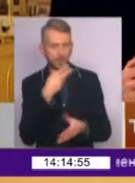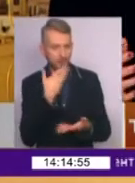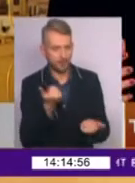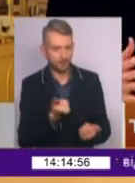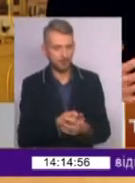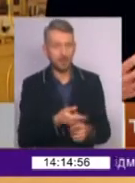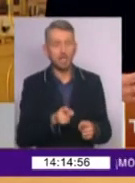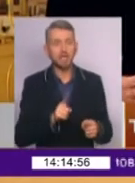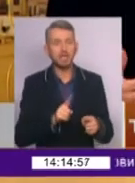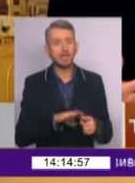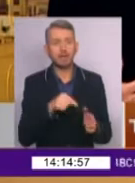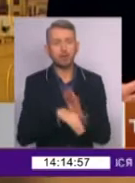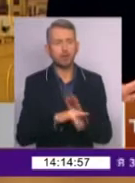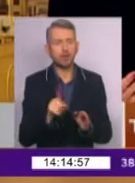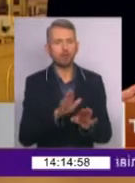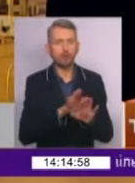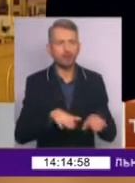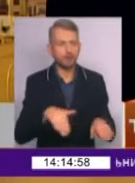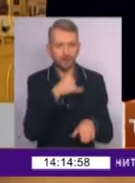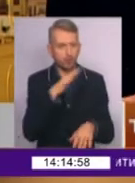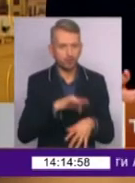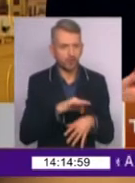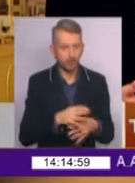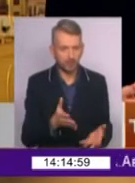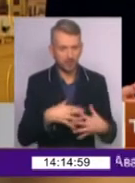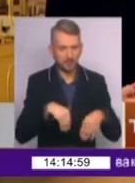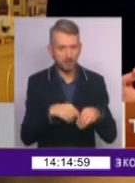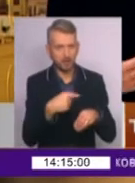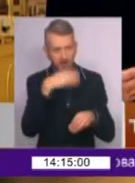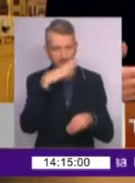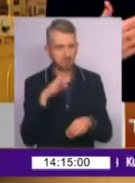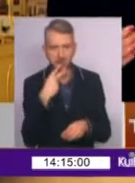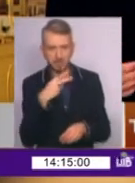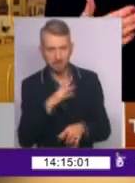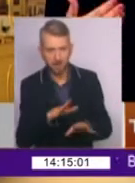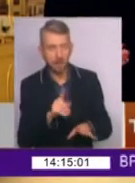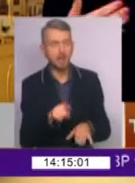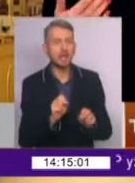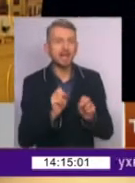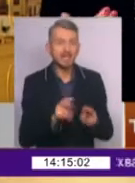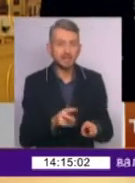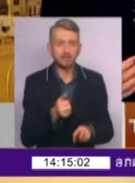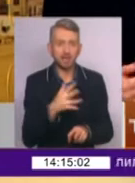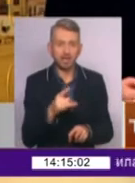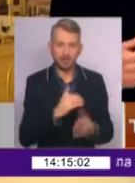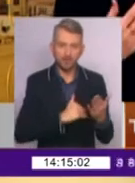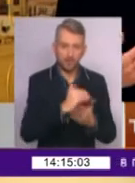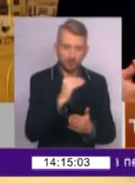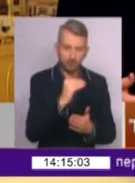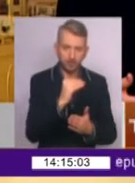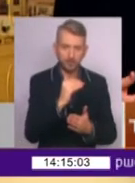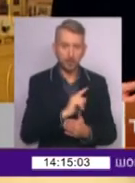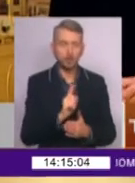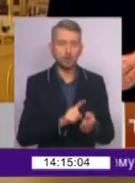Це не означає, що діти не можуть захворіти в сім'ї, де батьки не палять, але ризики в декілька разів вище,